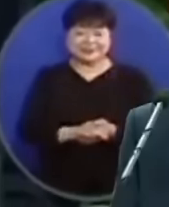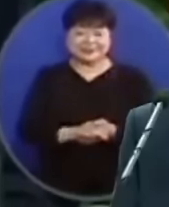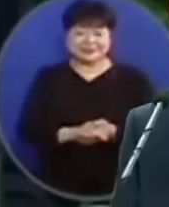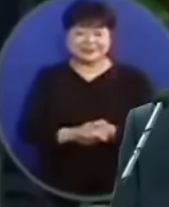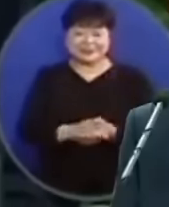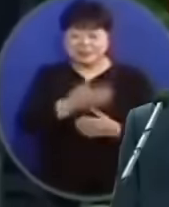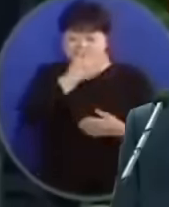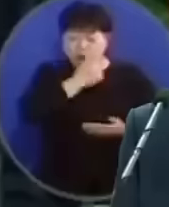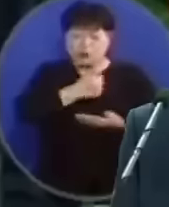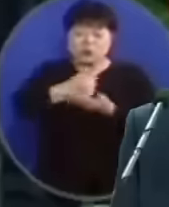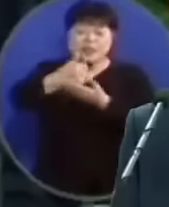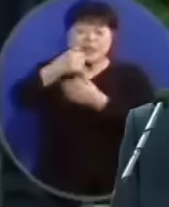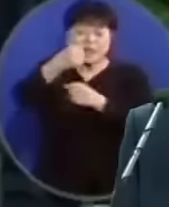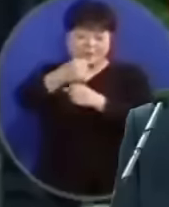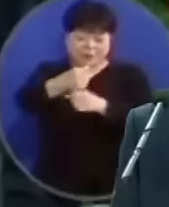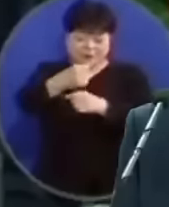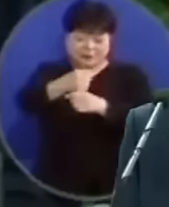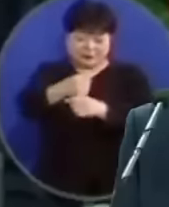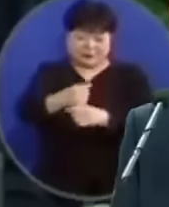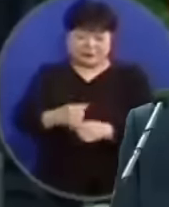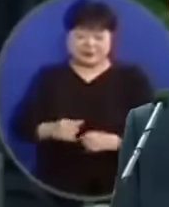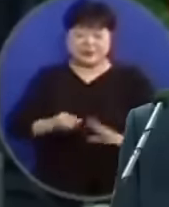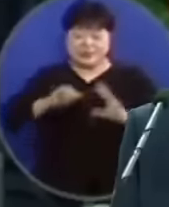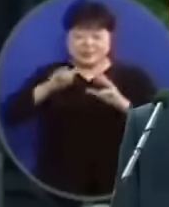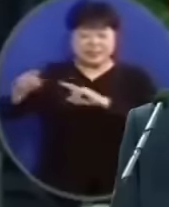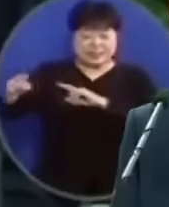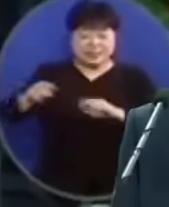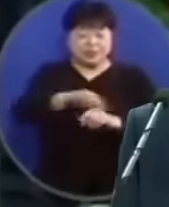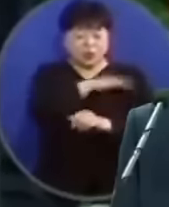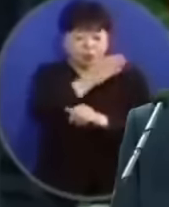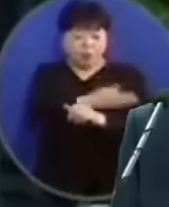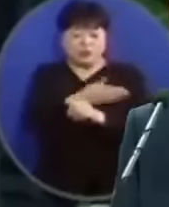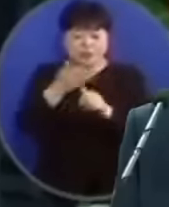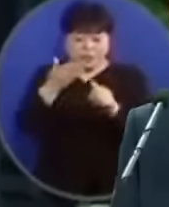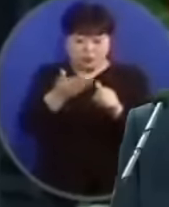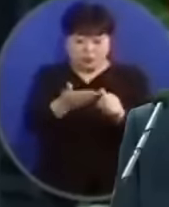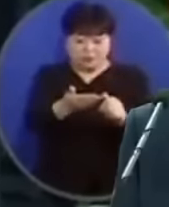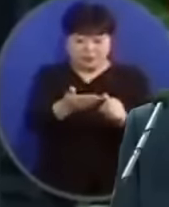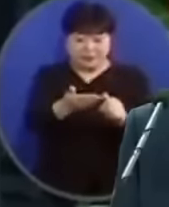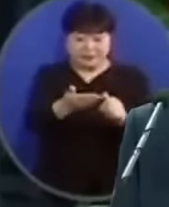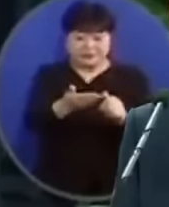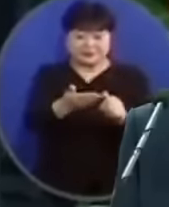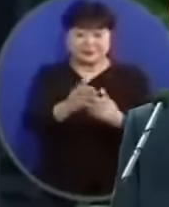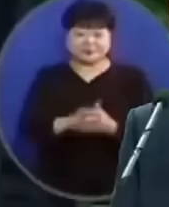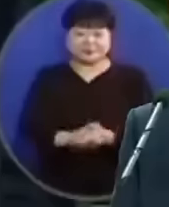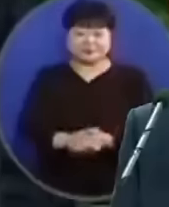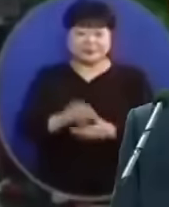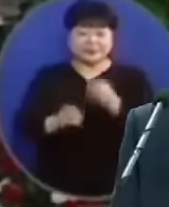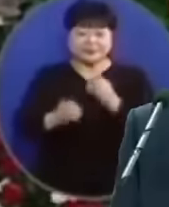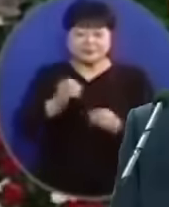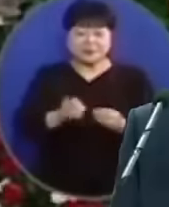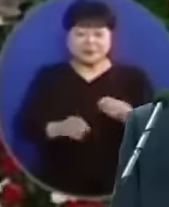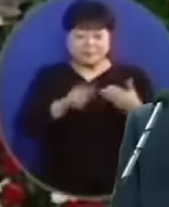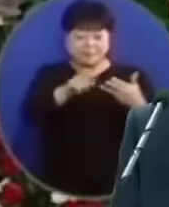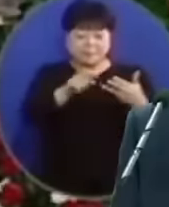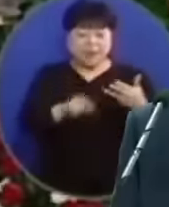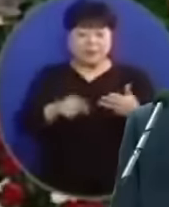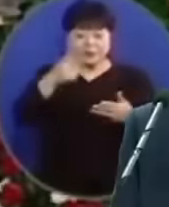얼마나 존귀하게 했냐면 세계를 다스리는 권세를 우리에게 주신 것입니다. 시편 8편 6절에